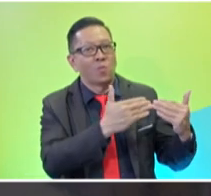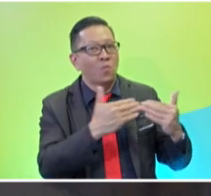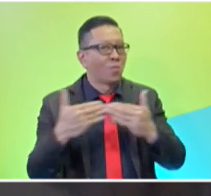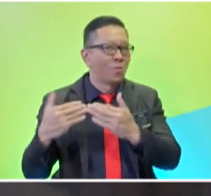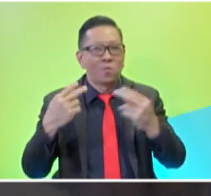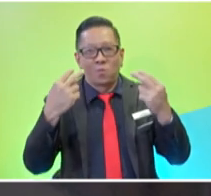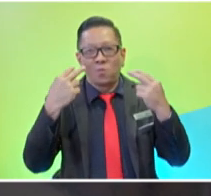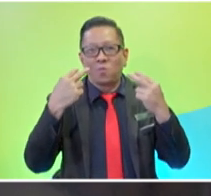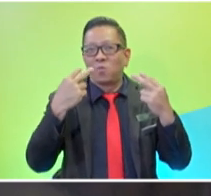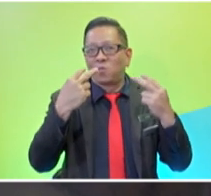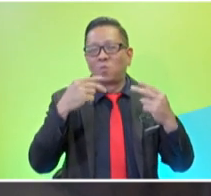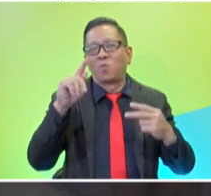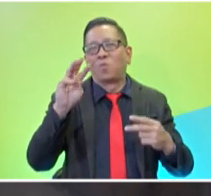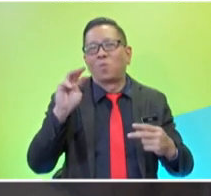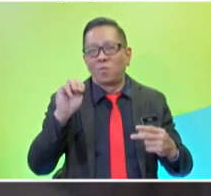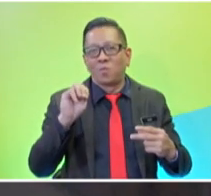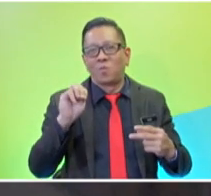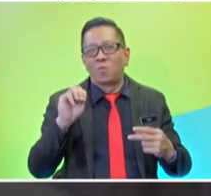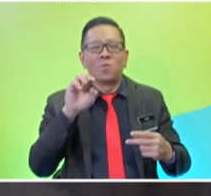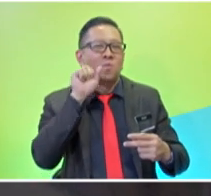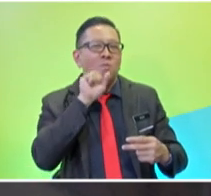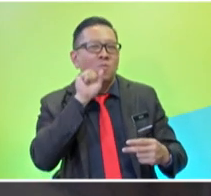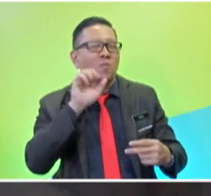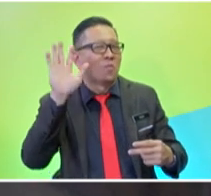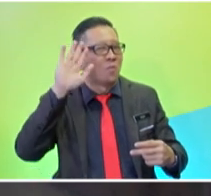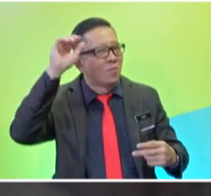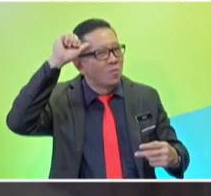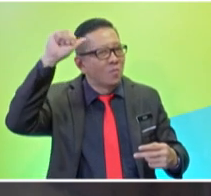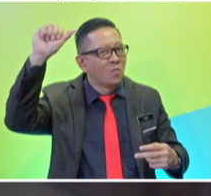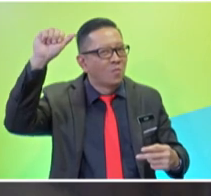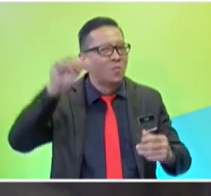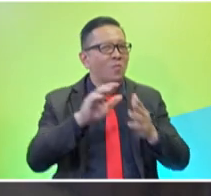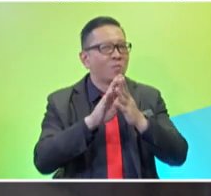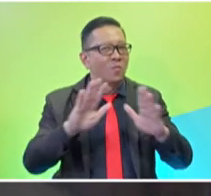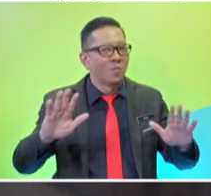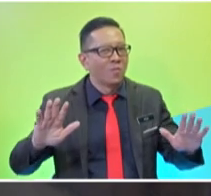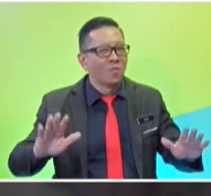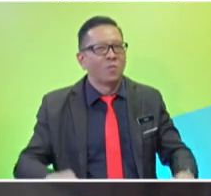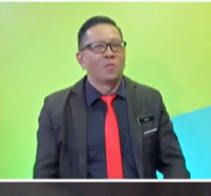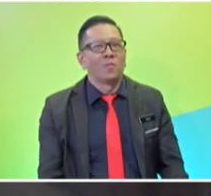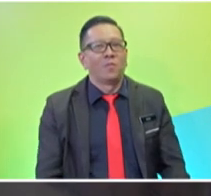ilmu yang menarik saya syamira Nazir Assalamualaikum dan salam sejahtera bye